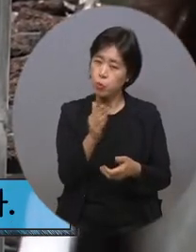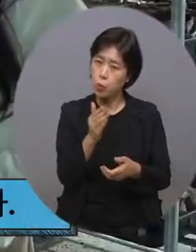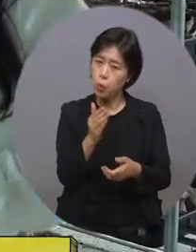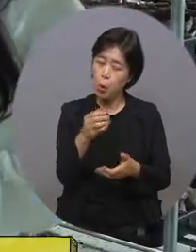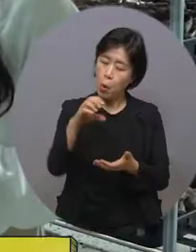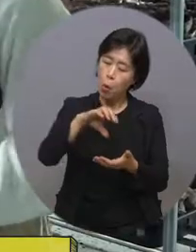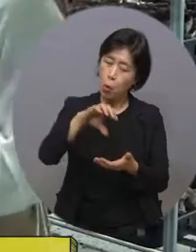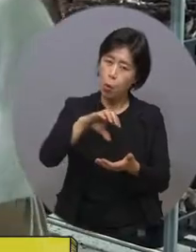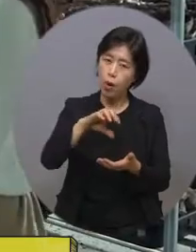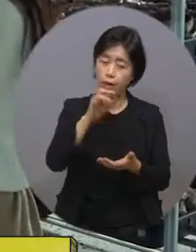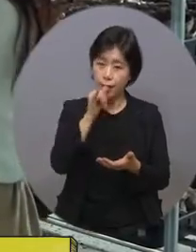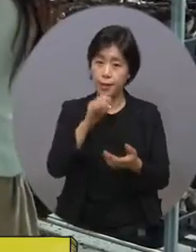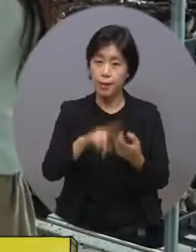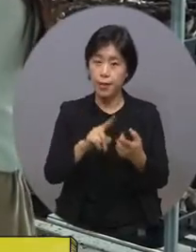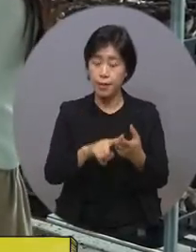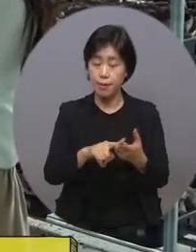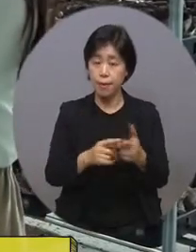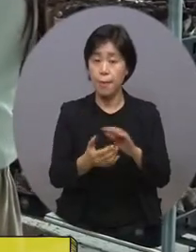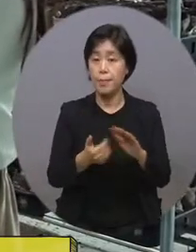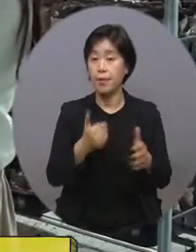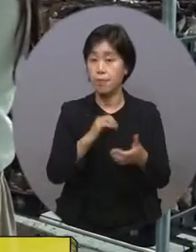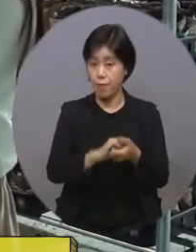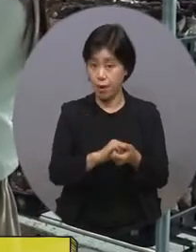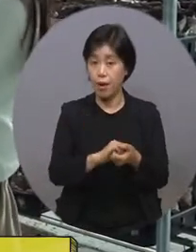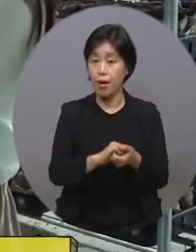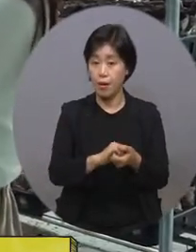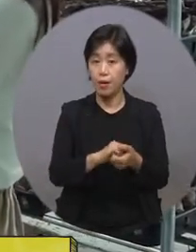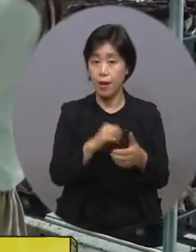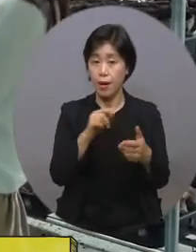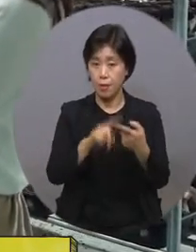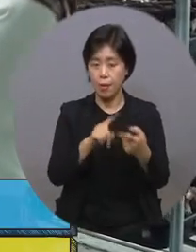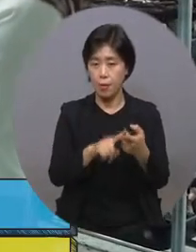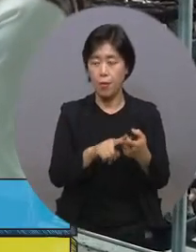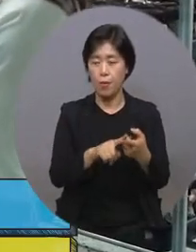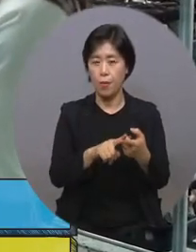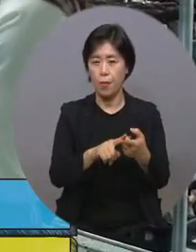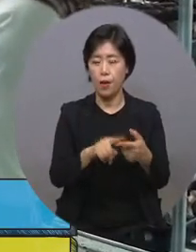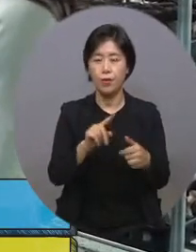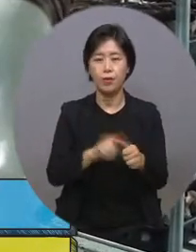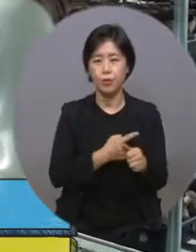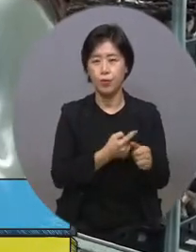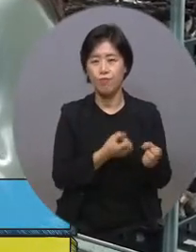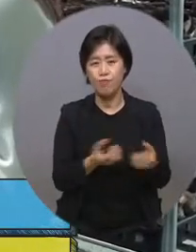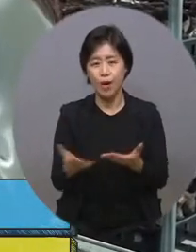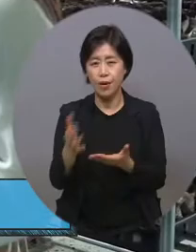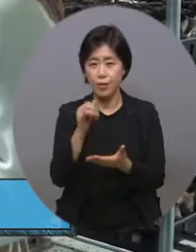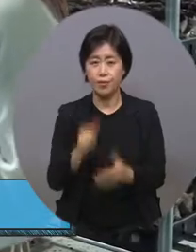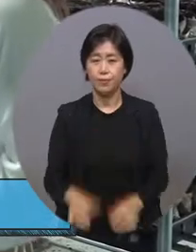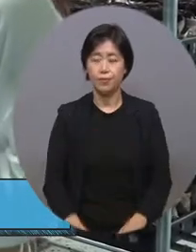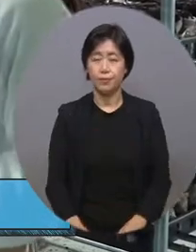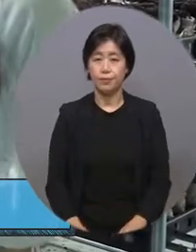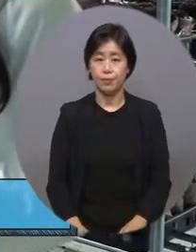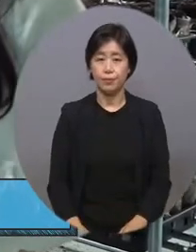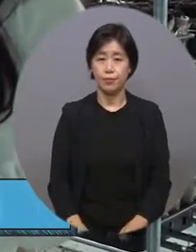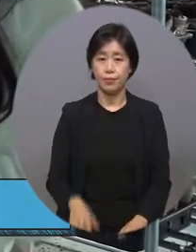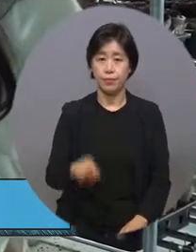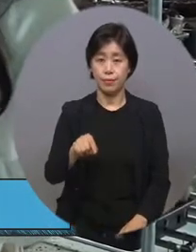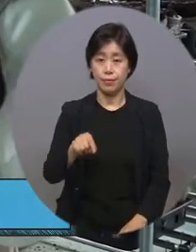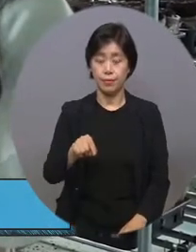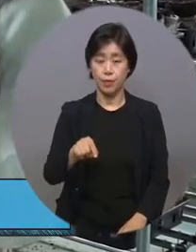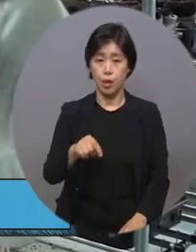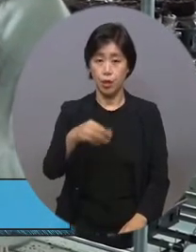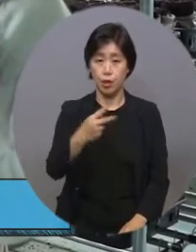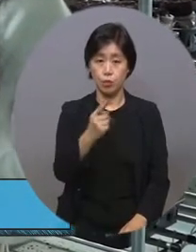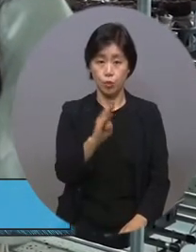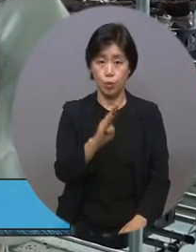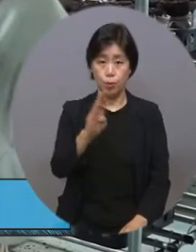하고 있습니다. 그러면 네. 지금 여기에 영양분 같은 거는 이미 다 들어가 있는? 예, 여기 톱밥에 이미 영양분 들어가 있고